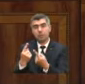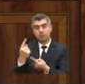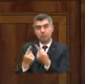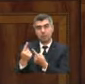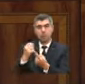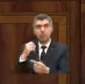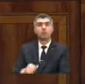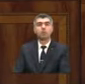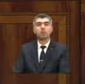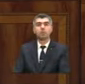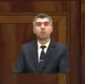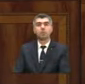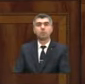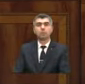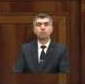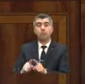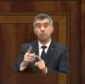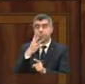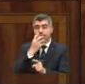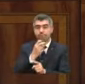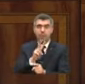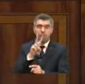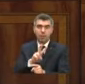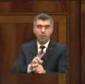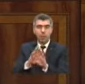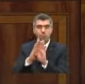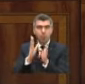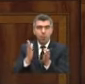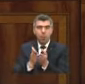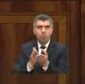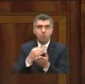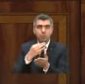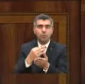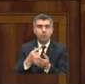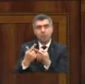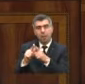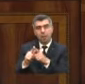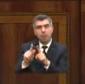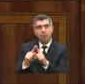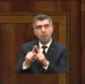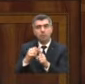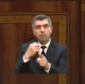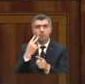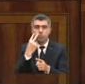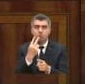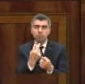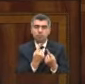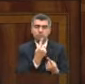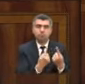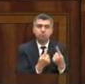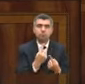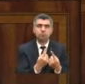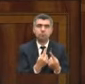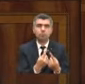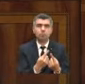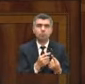المصالح. ولكن مع الاسف هادشي كله، هاد الممارسات اللي كتوقع ثم يعني يواجهها في الضفات الاخرى تعتيم وتقاعس غير مفهومين